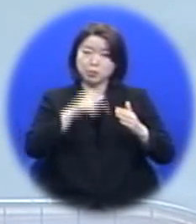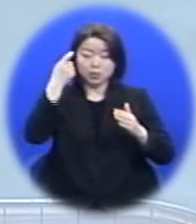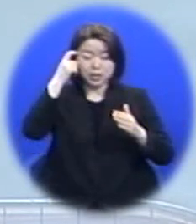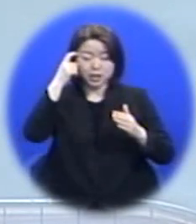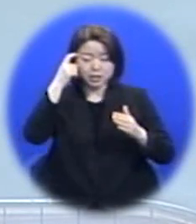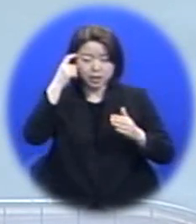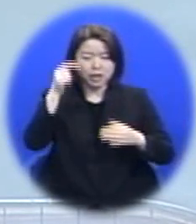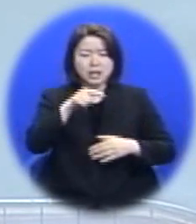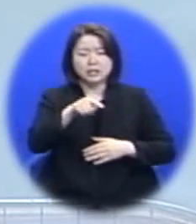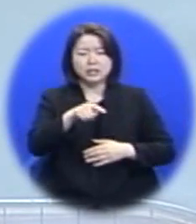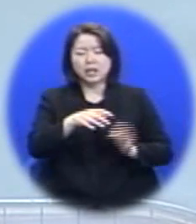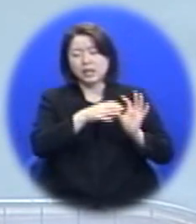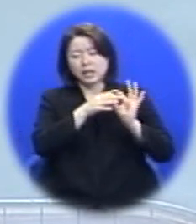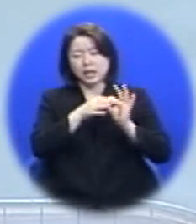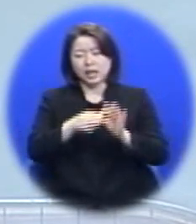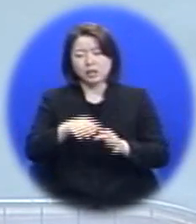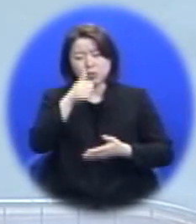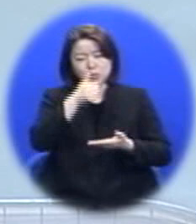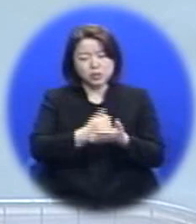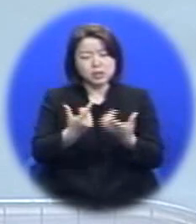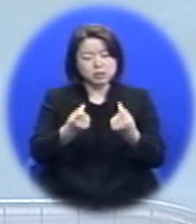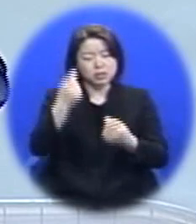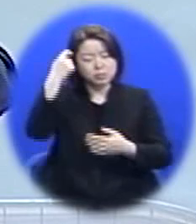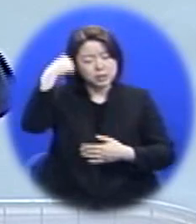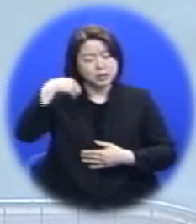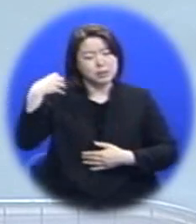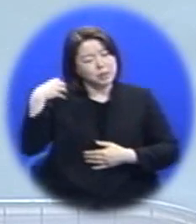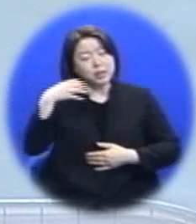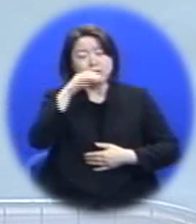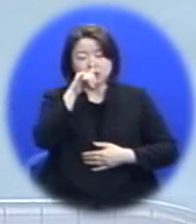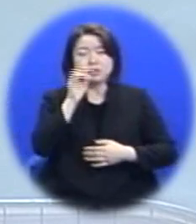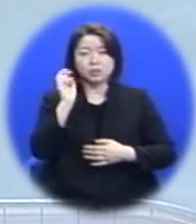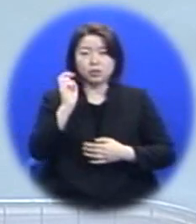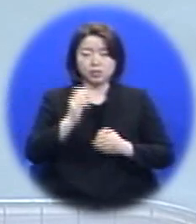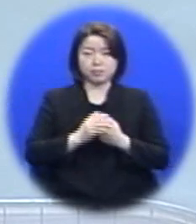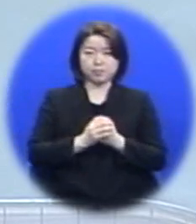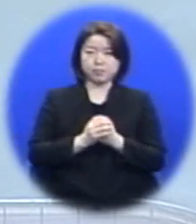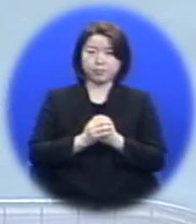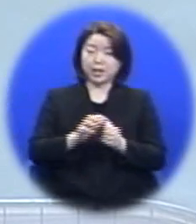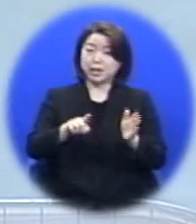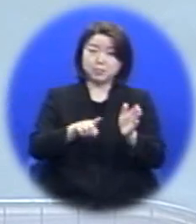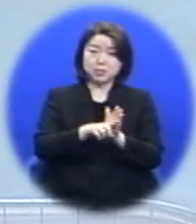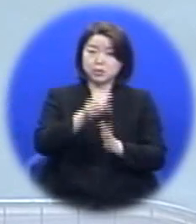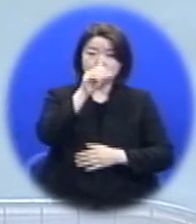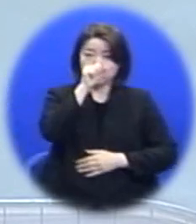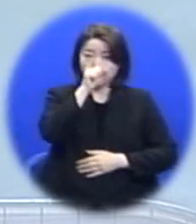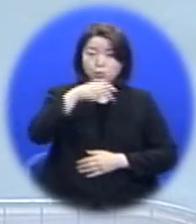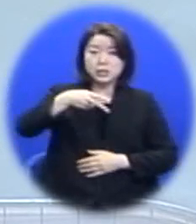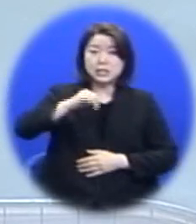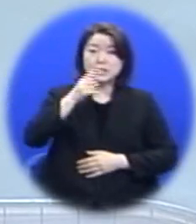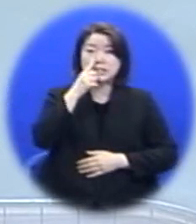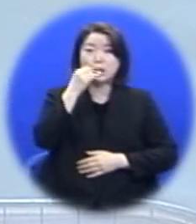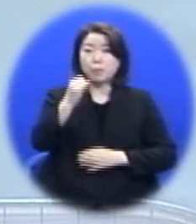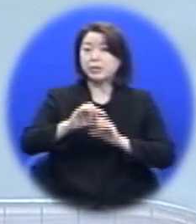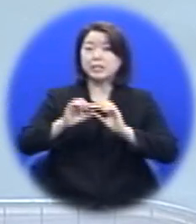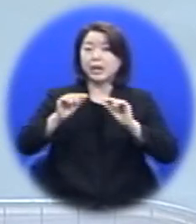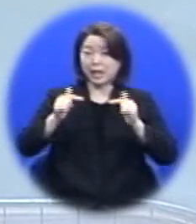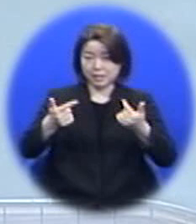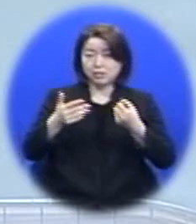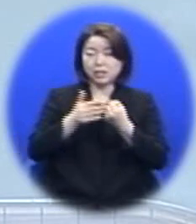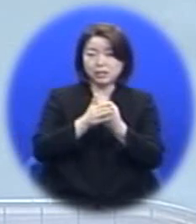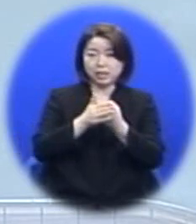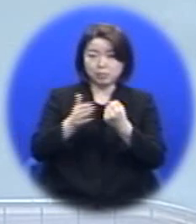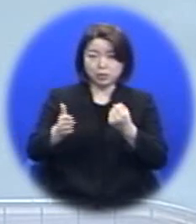되고 걸림이 되었던 것 같습니다. 자, 믿음이 그렇게 좋은 시어머니가 아니었던 나오미였기